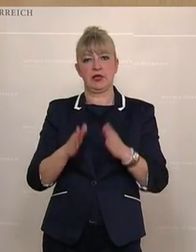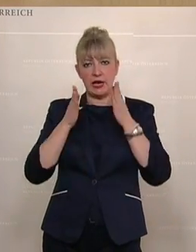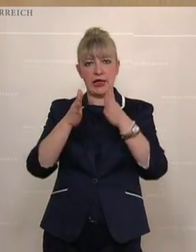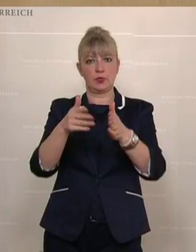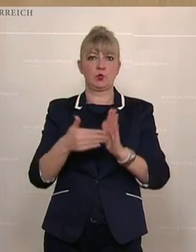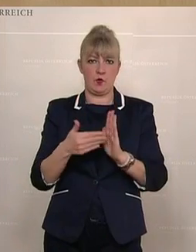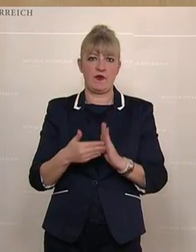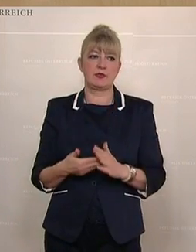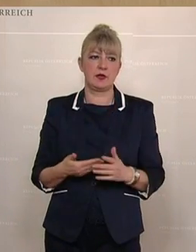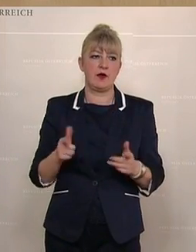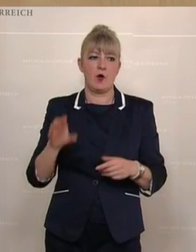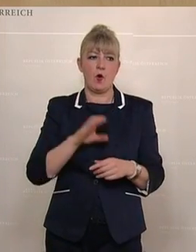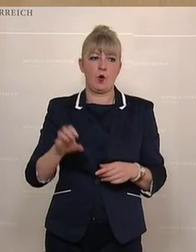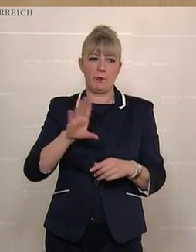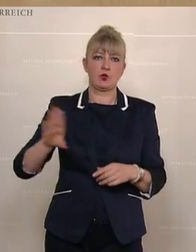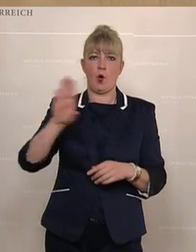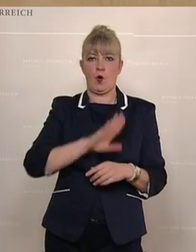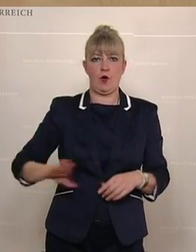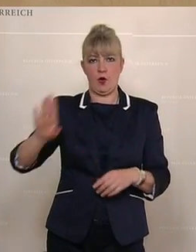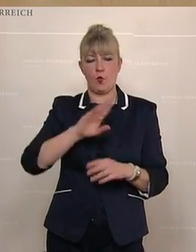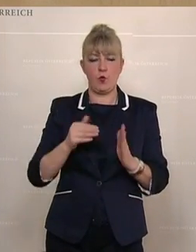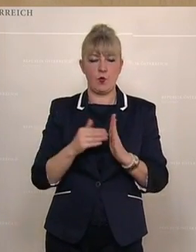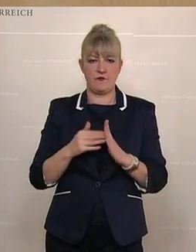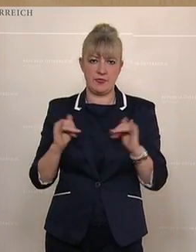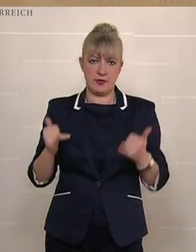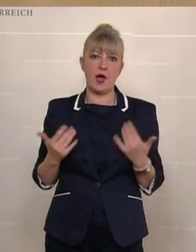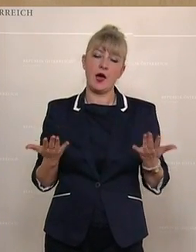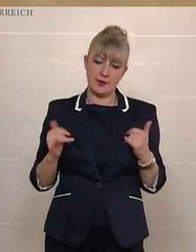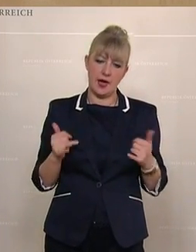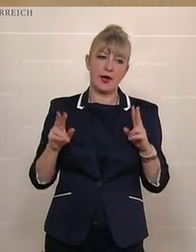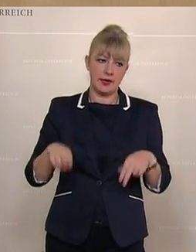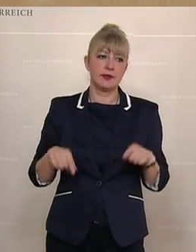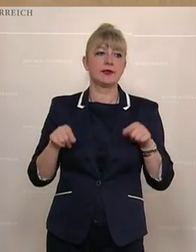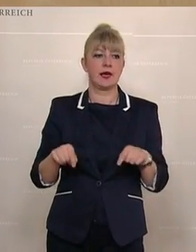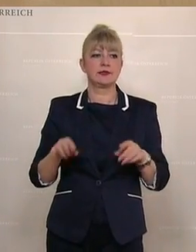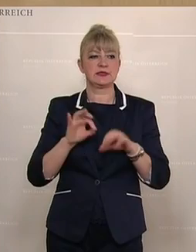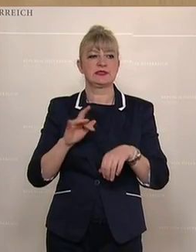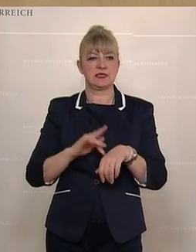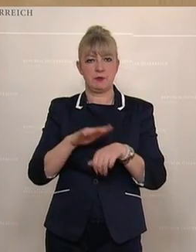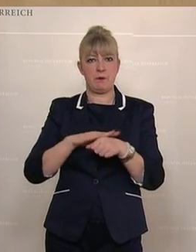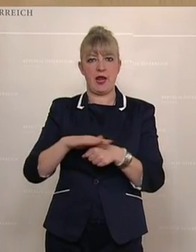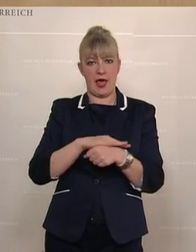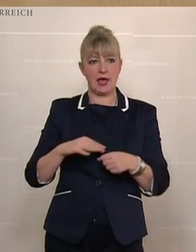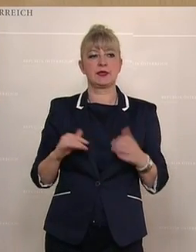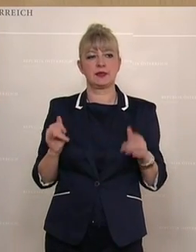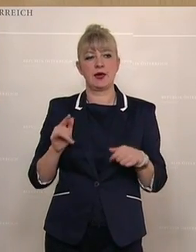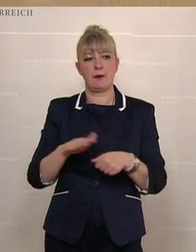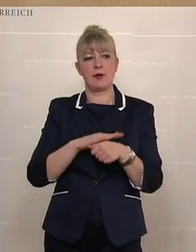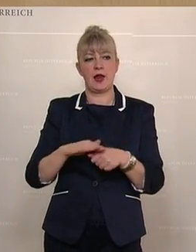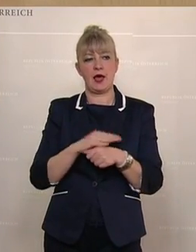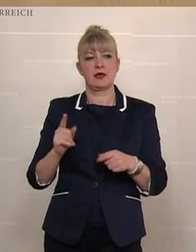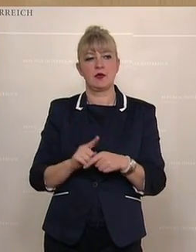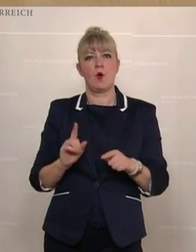der notwendig ist, auch auf europäischer Ebene notwendig ist. Und ja, es ist richtig, dass es hier einen sehr sensiblen Bereich gibt und das ist der Bereich